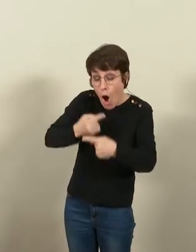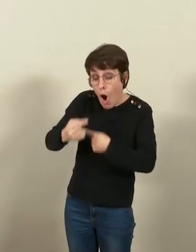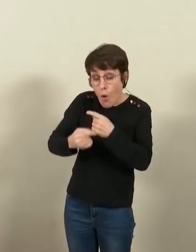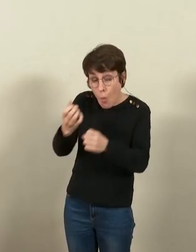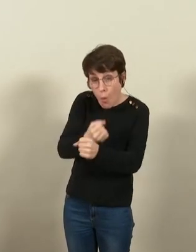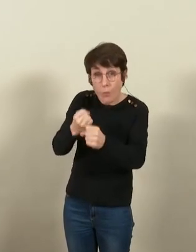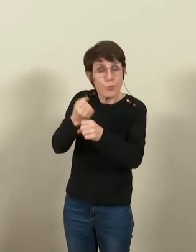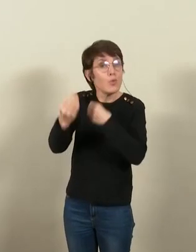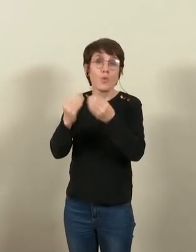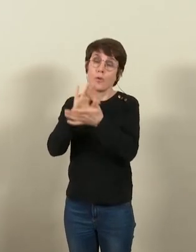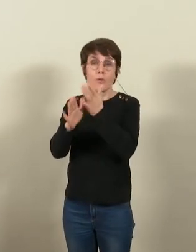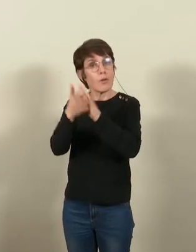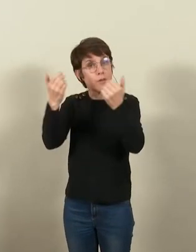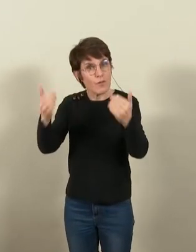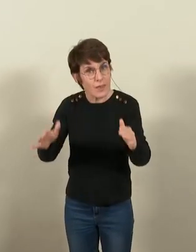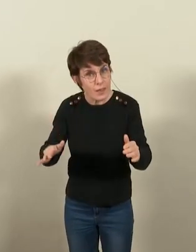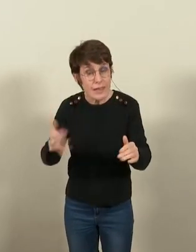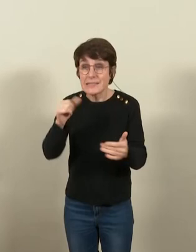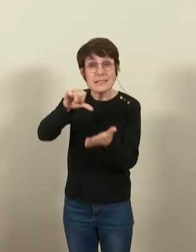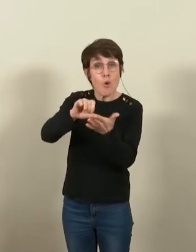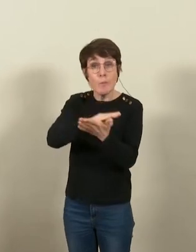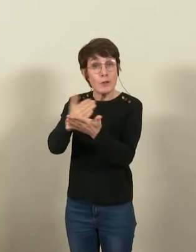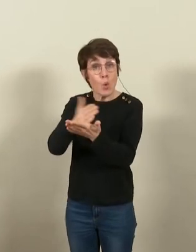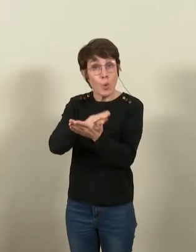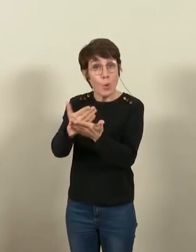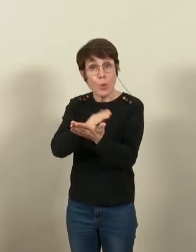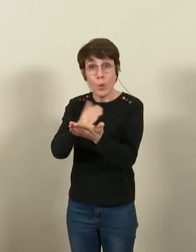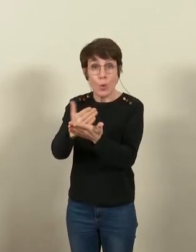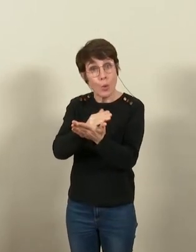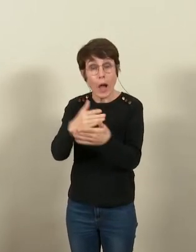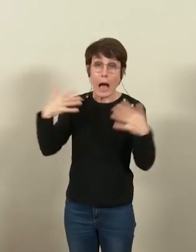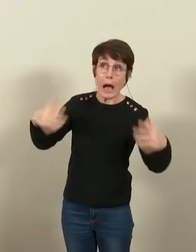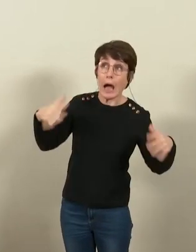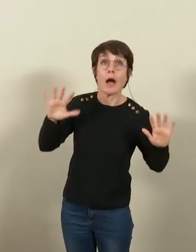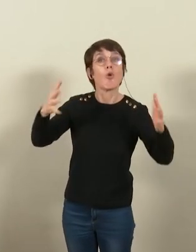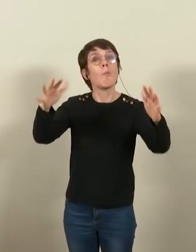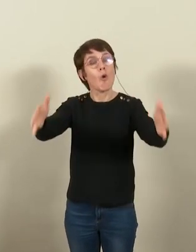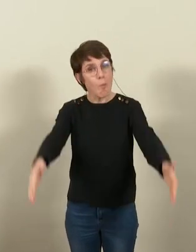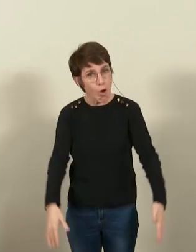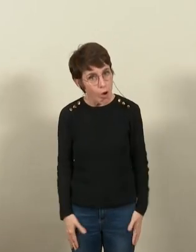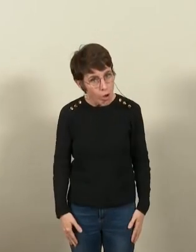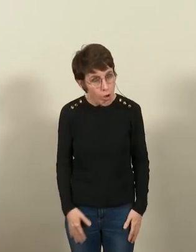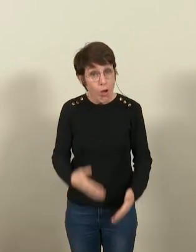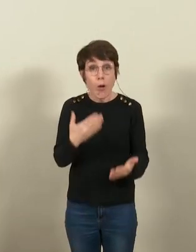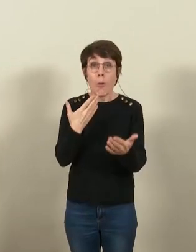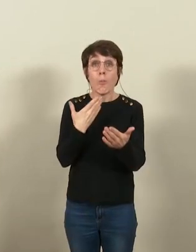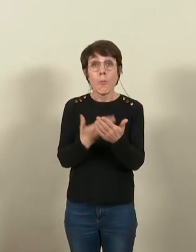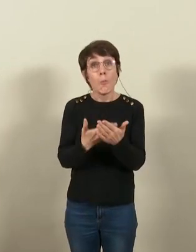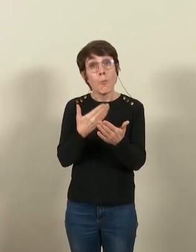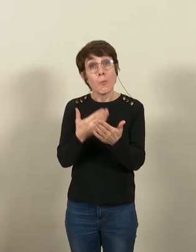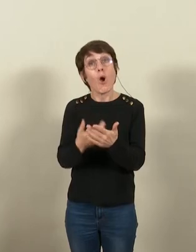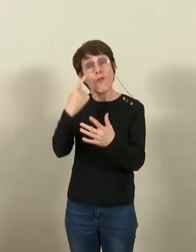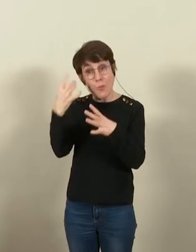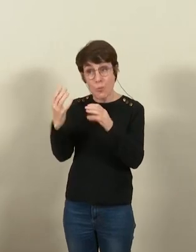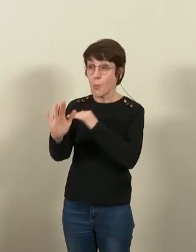réalisation donc si on est entre les deux on est mal des preuves donc pour prétendre à une subvention